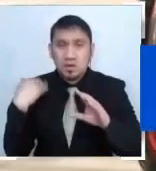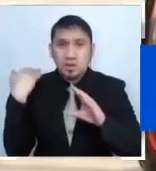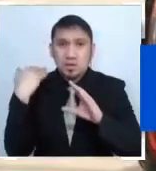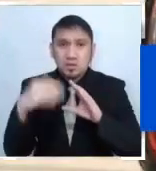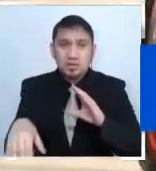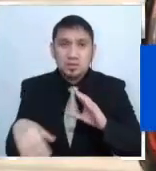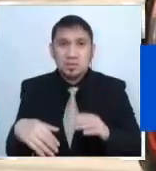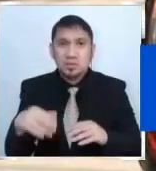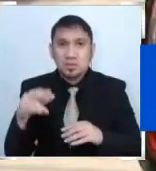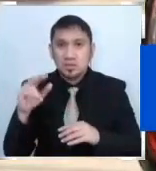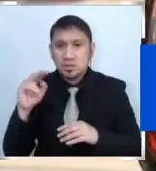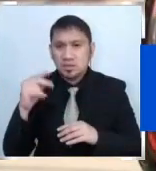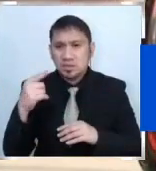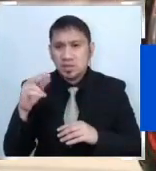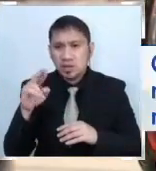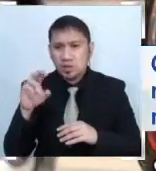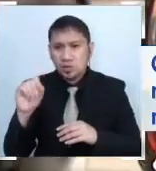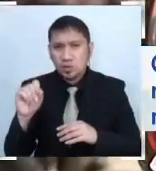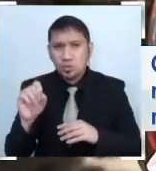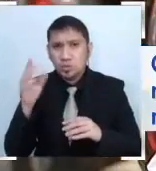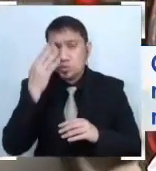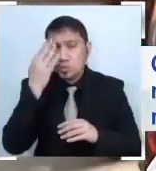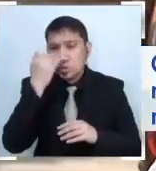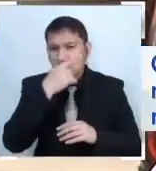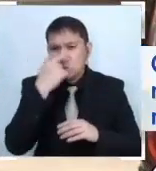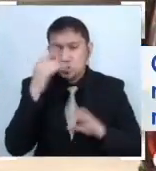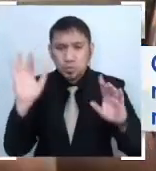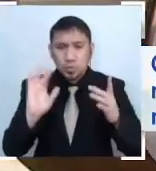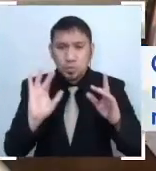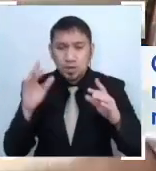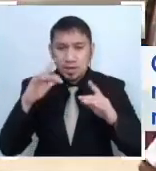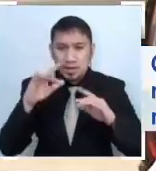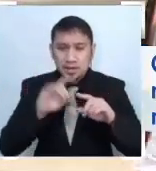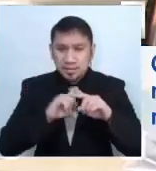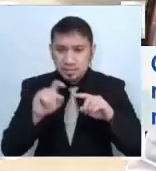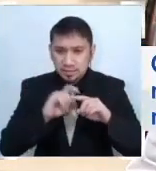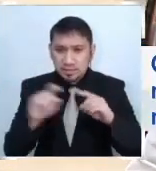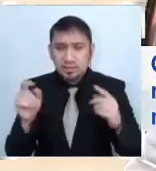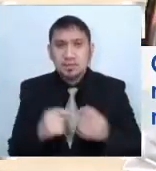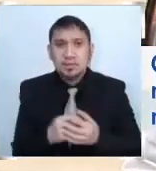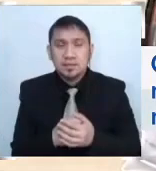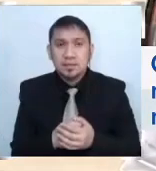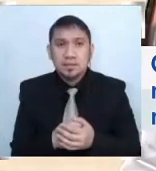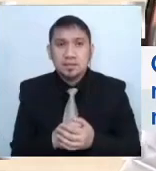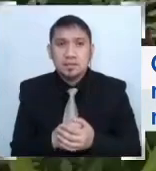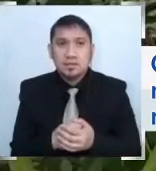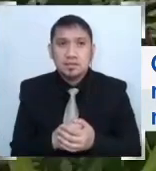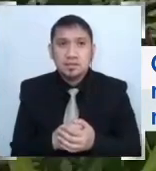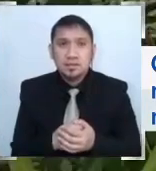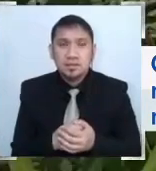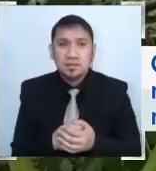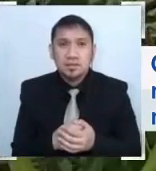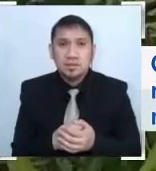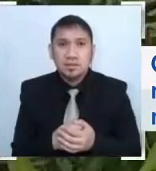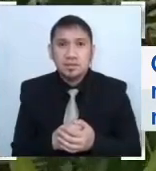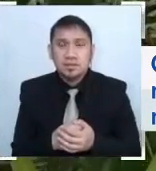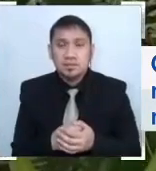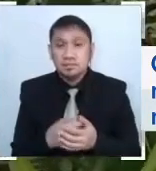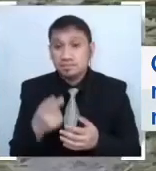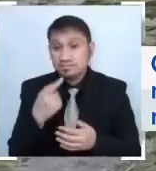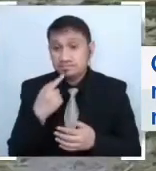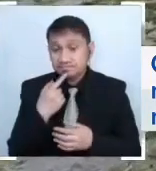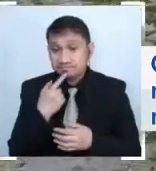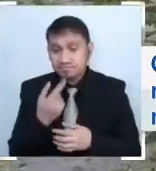Continental, gawa nung wala silang ilaw. Oo, sa paggawaan, mga foods, seafoods. Ayon sa Visayan Electric